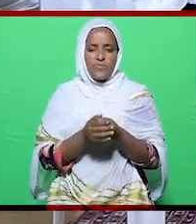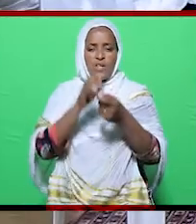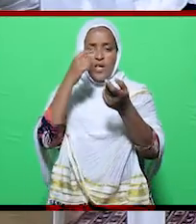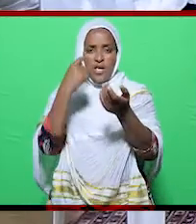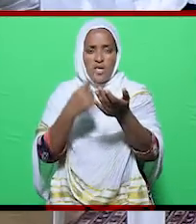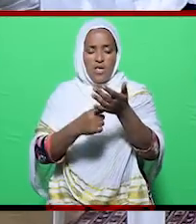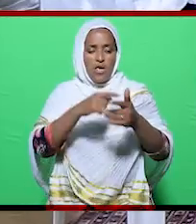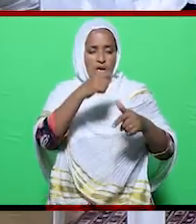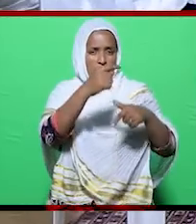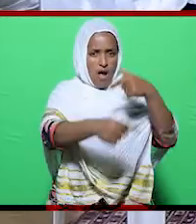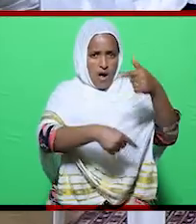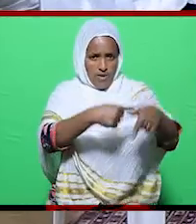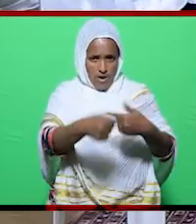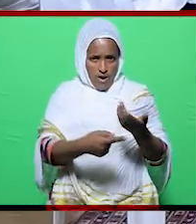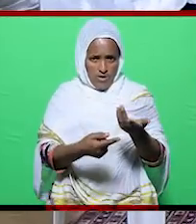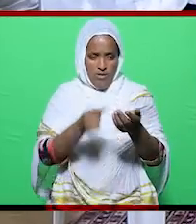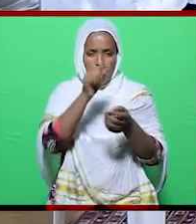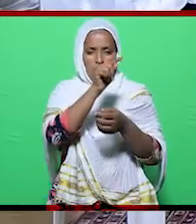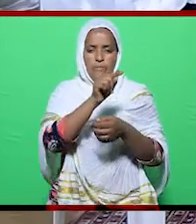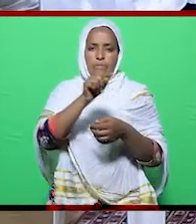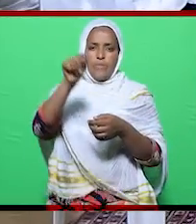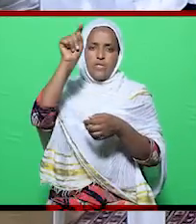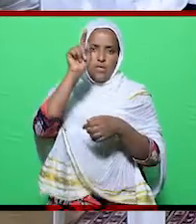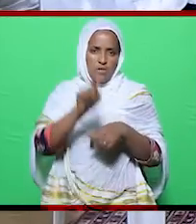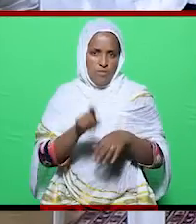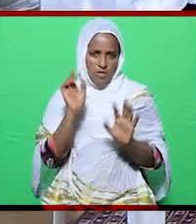ሲስሉ በአይኔም አይቻልም።